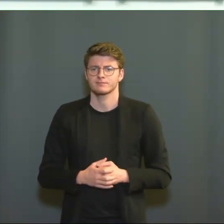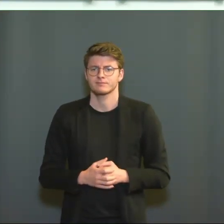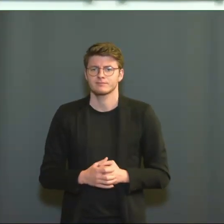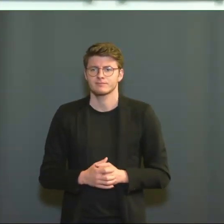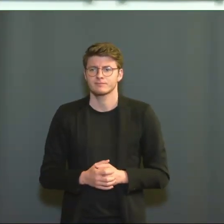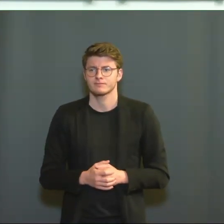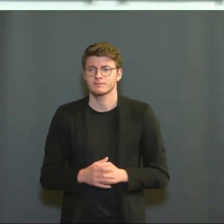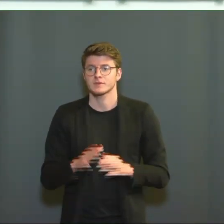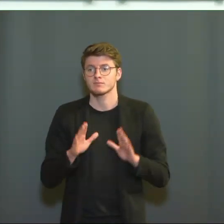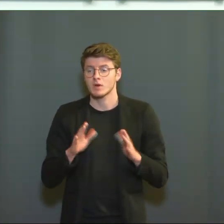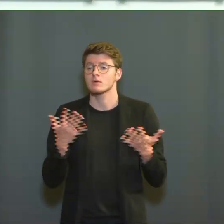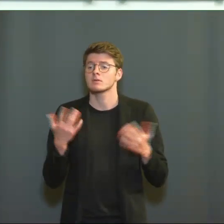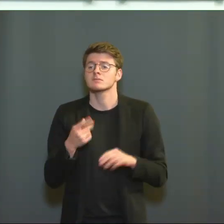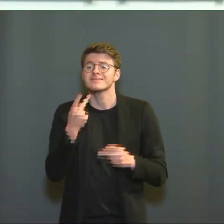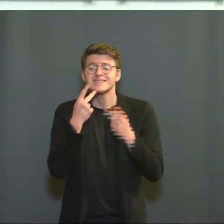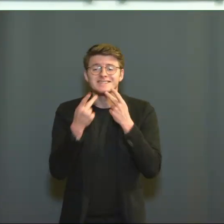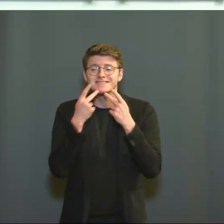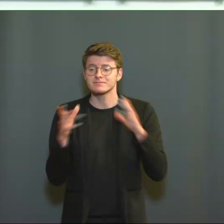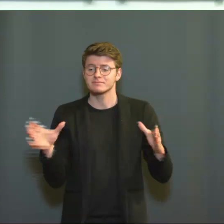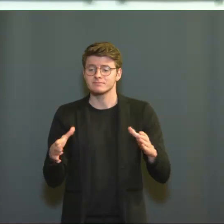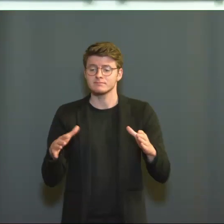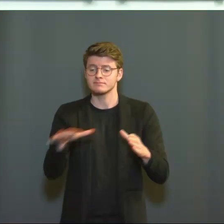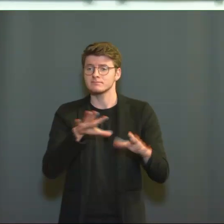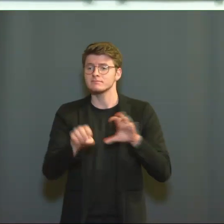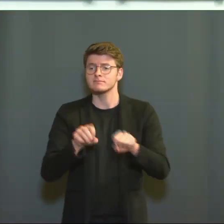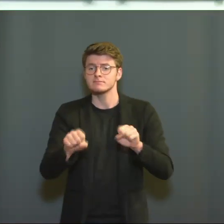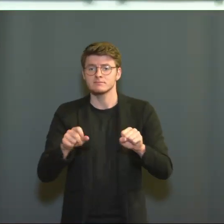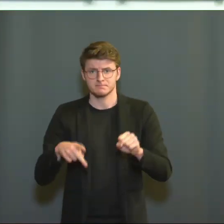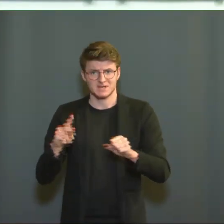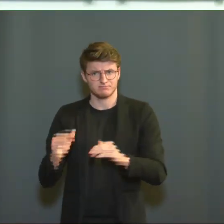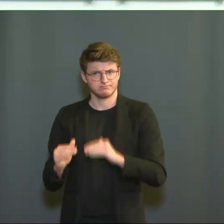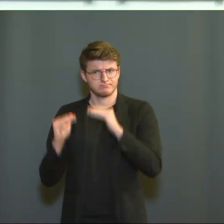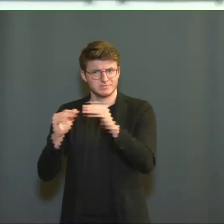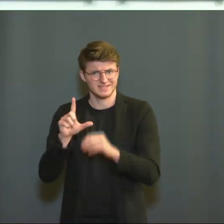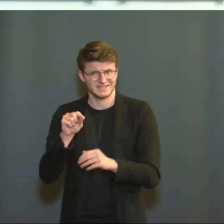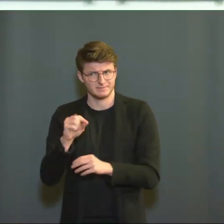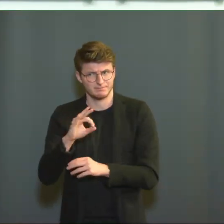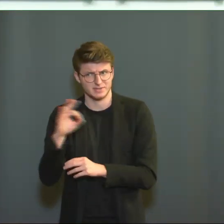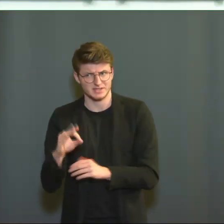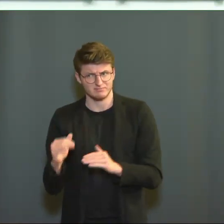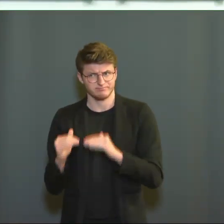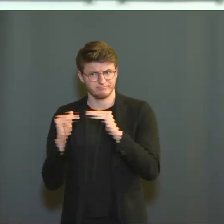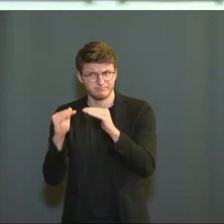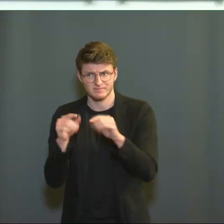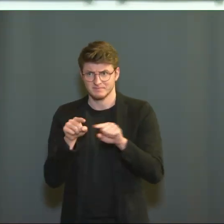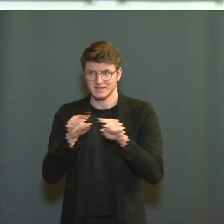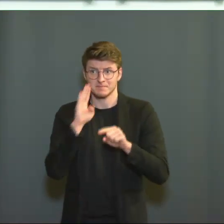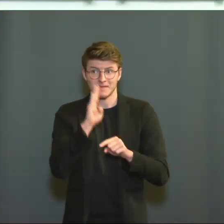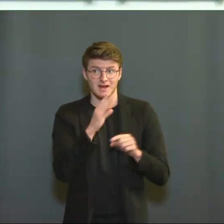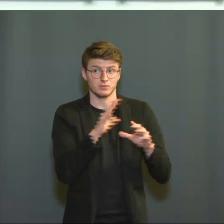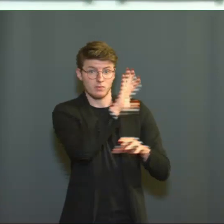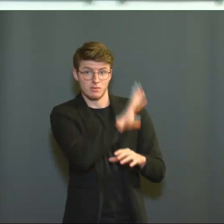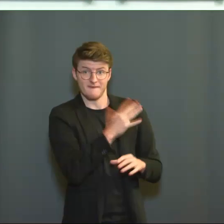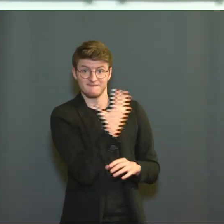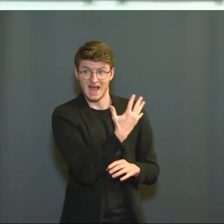in Brussel is echter nog steeds erg hoog, met ruim 10%. Dat is dubbel zoveel als het Belgische